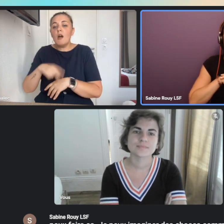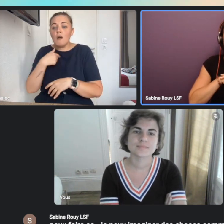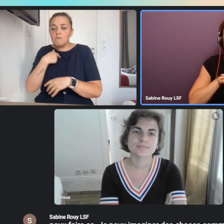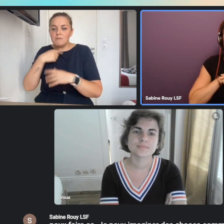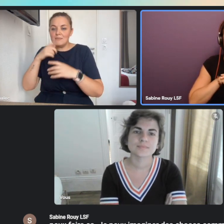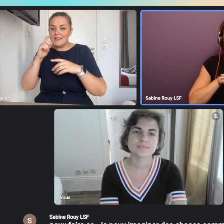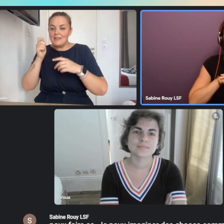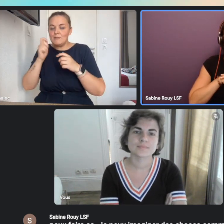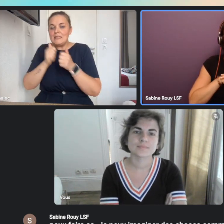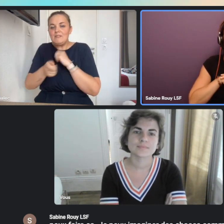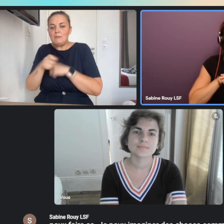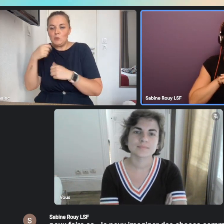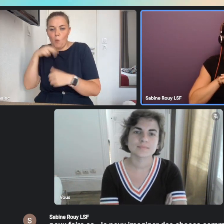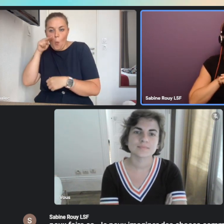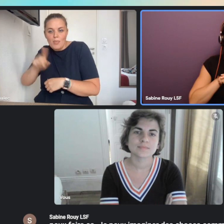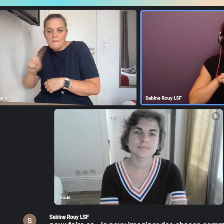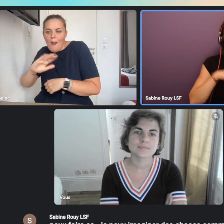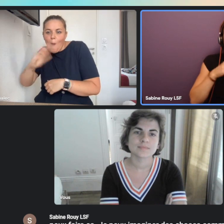Donc